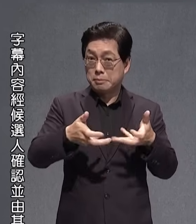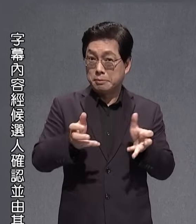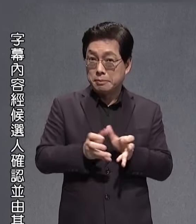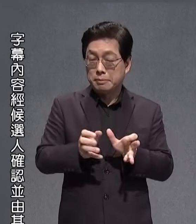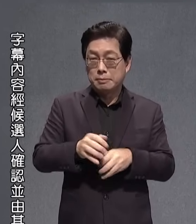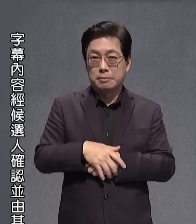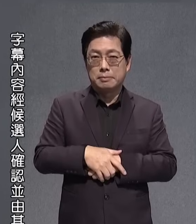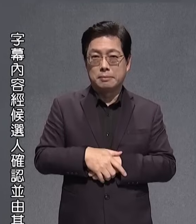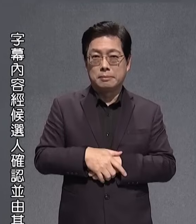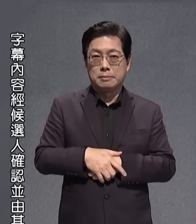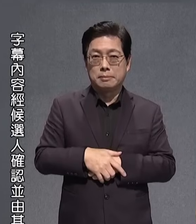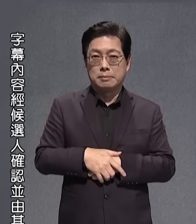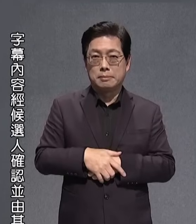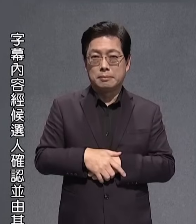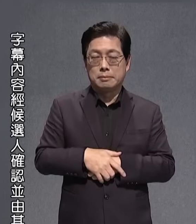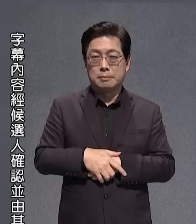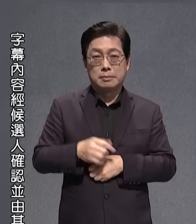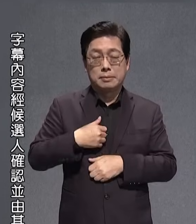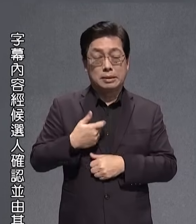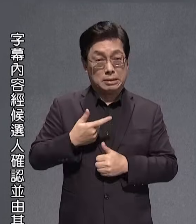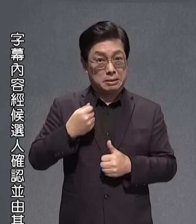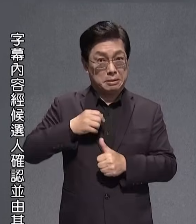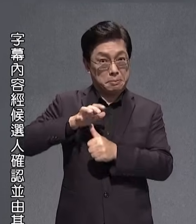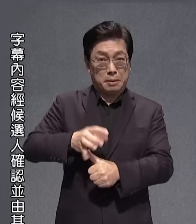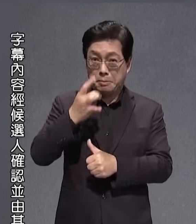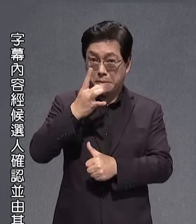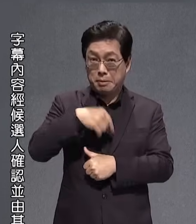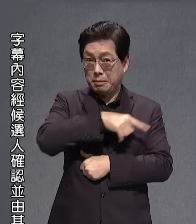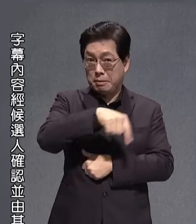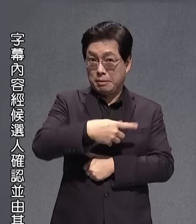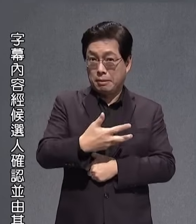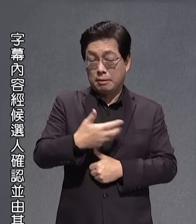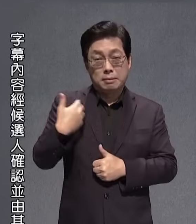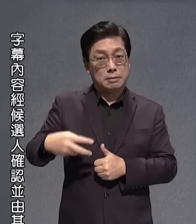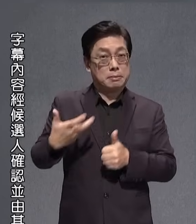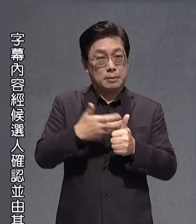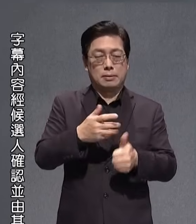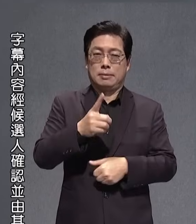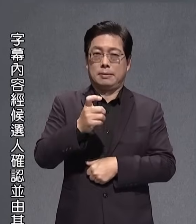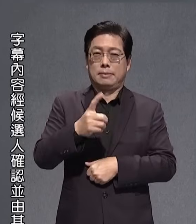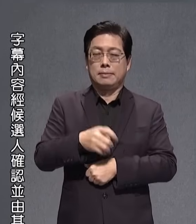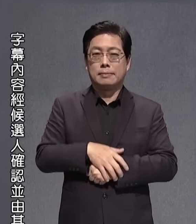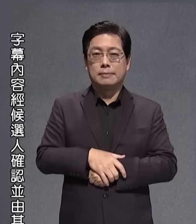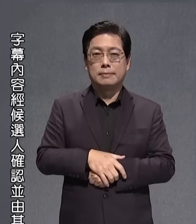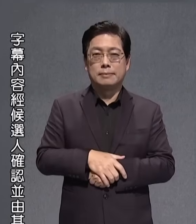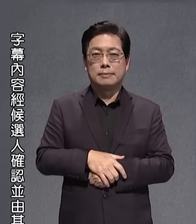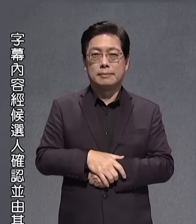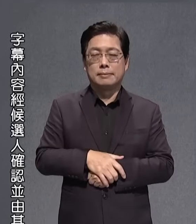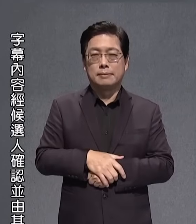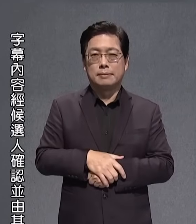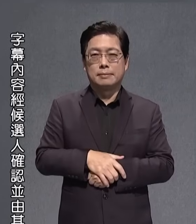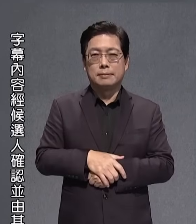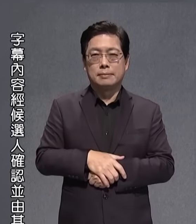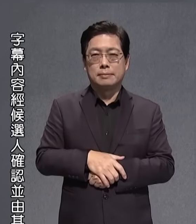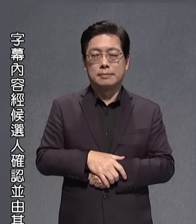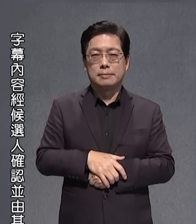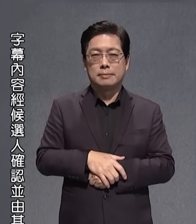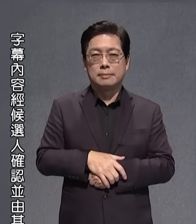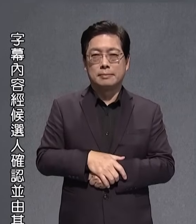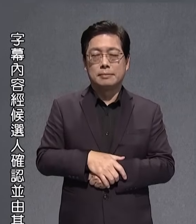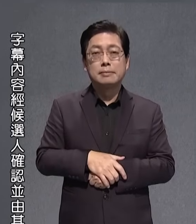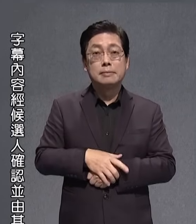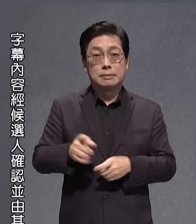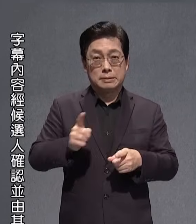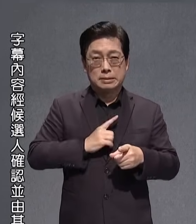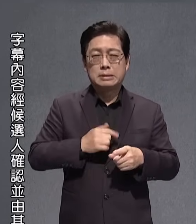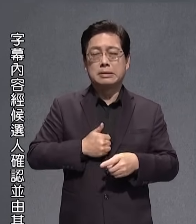团没有办法压制的你们呢？所以，赖主席，你